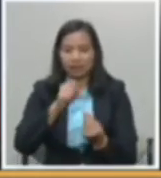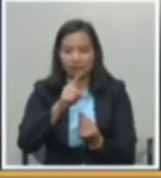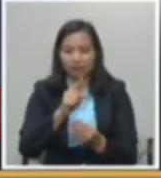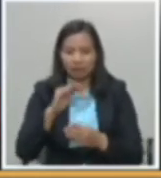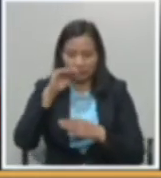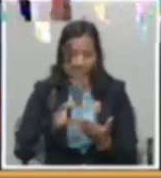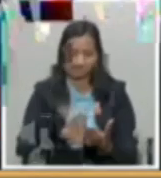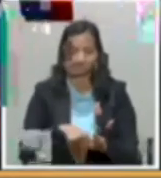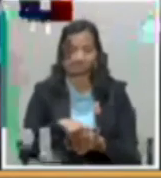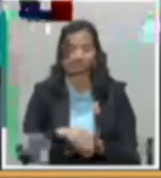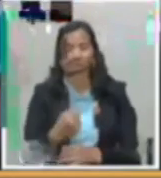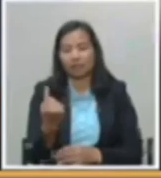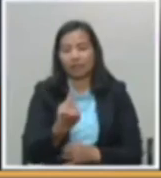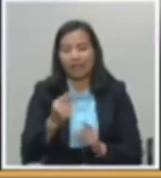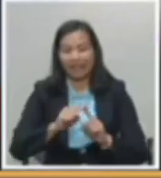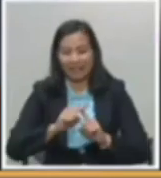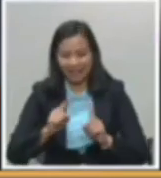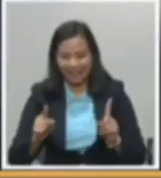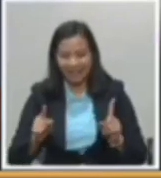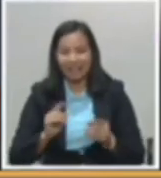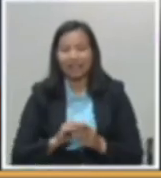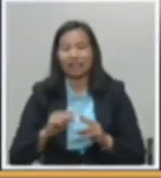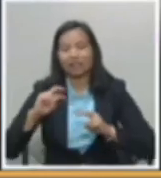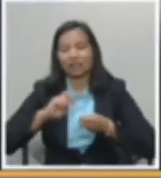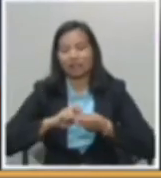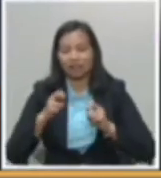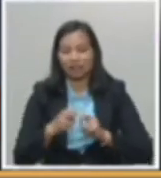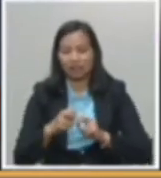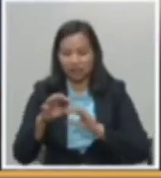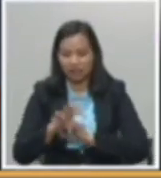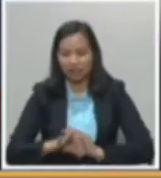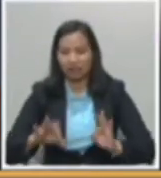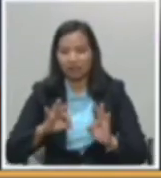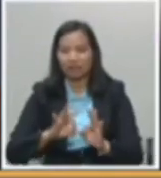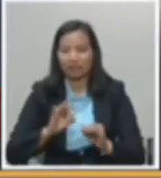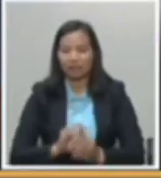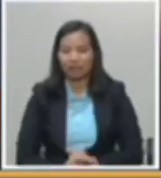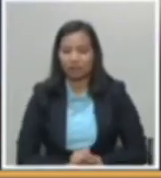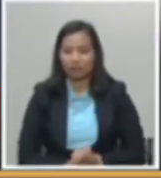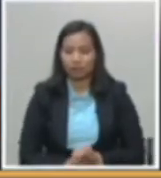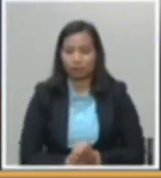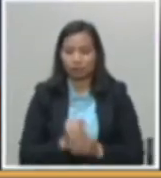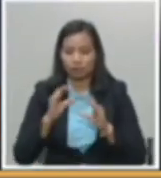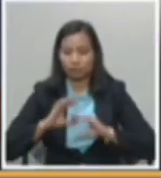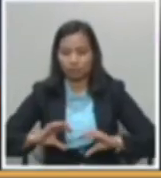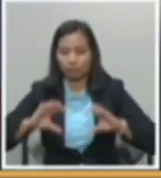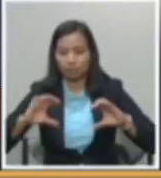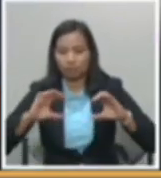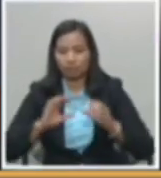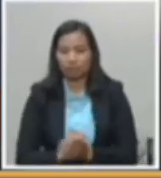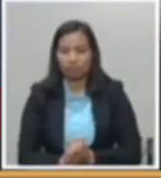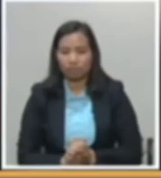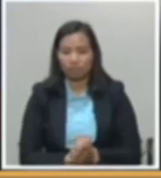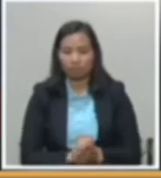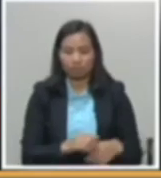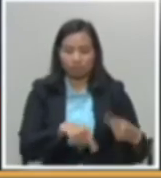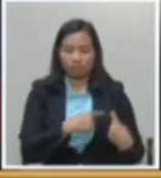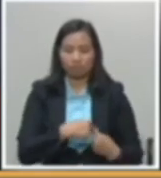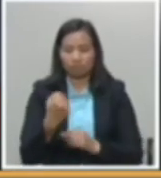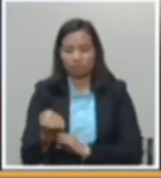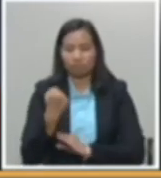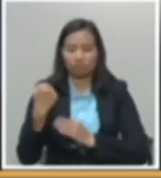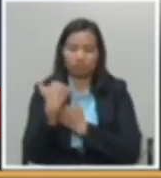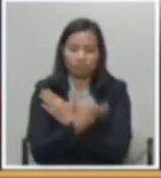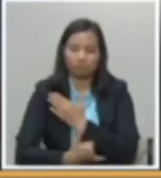พียงอย่างเดียวค่ะแต่อีกหนึ่งสาเหตุสำคัญเป็นเพราะว่ารัฐบาลไม่สามารถสร้างความเชื่อมั่นให้กับต่างช